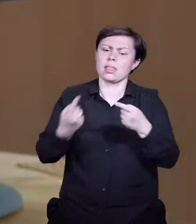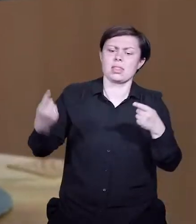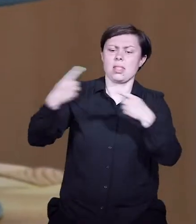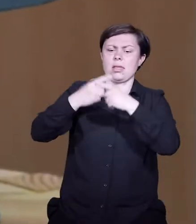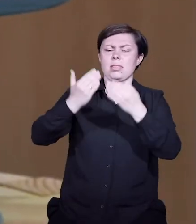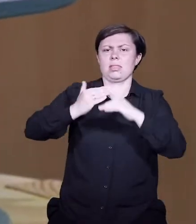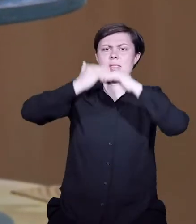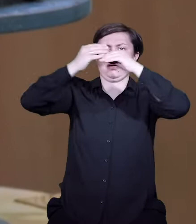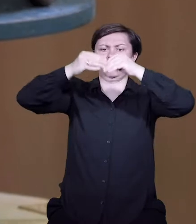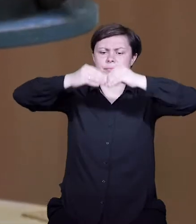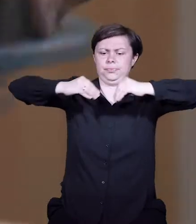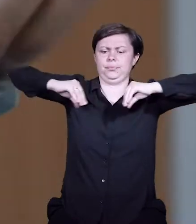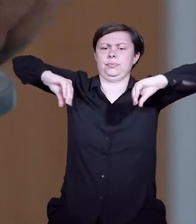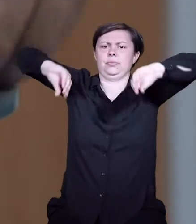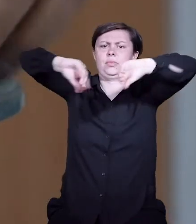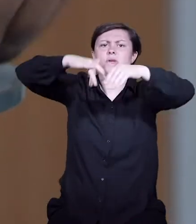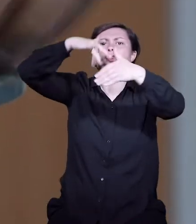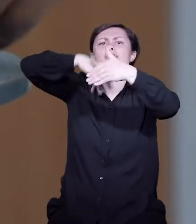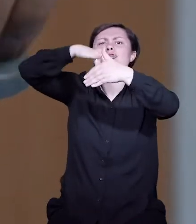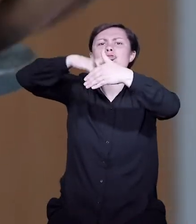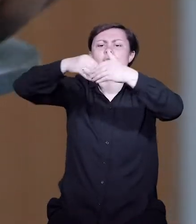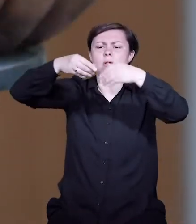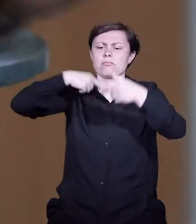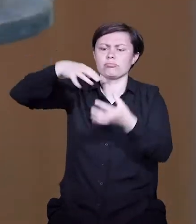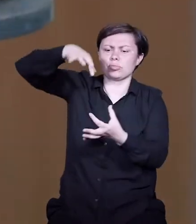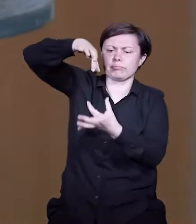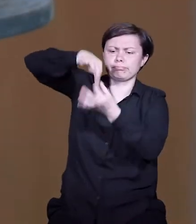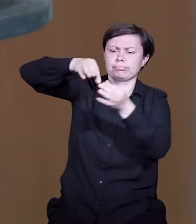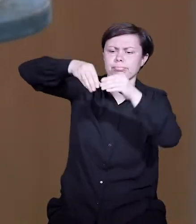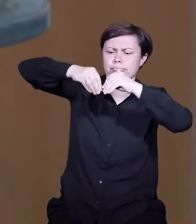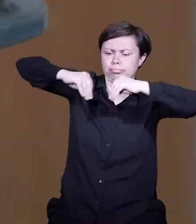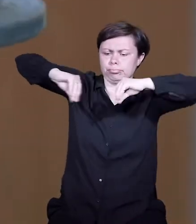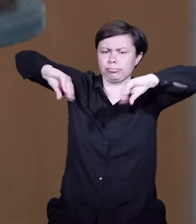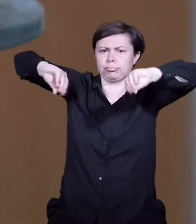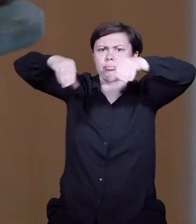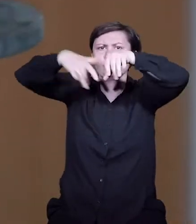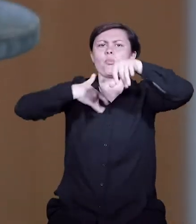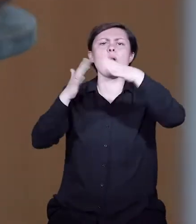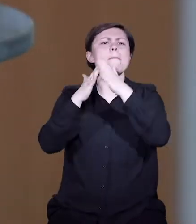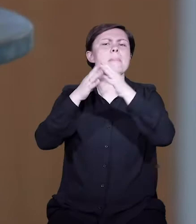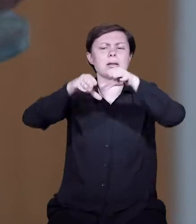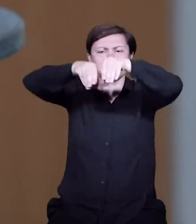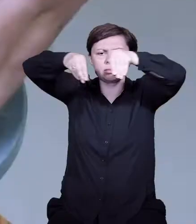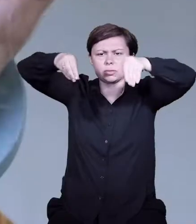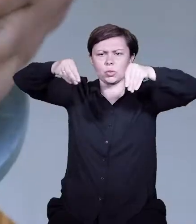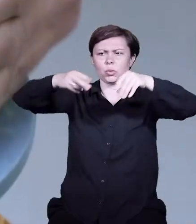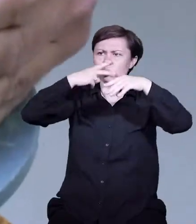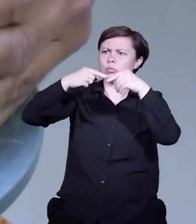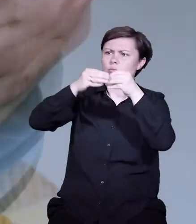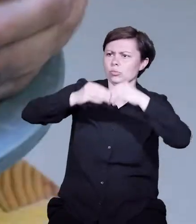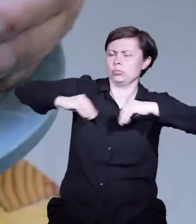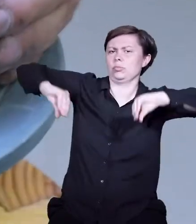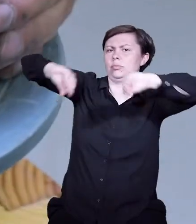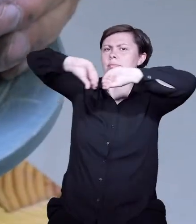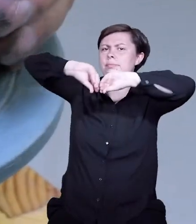kolejny element, najpierw od środka, zacierając wałek do wcześniejszego i montując już między palcami docelową grubość ściany